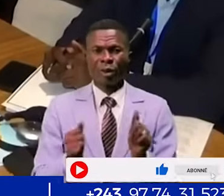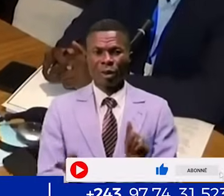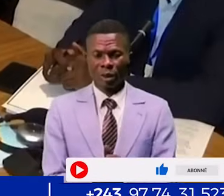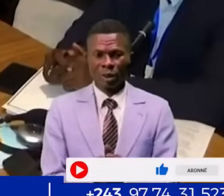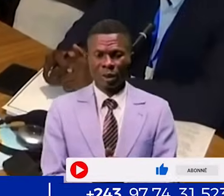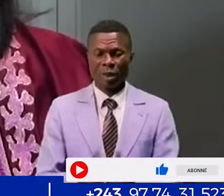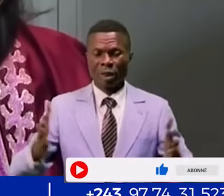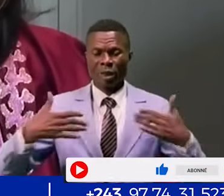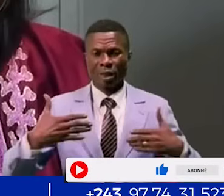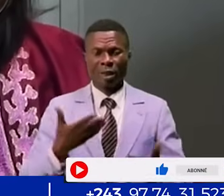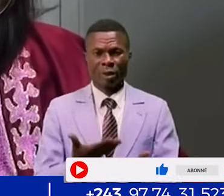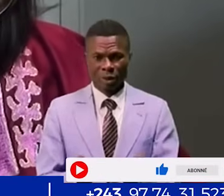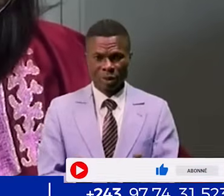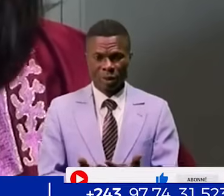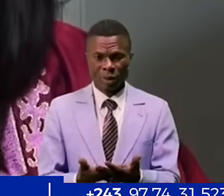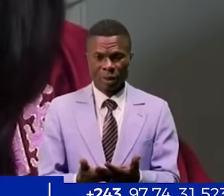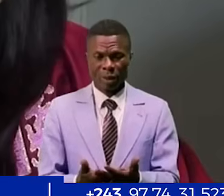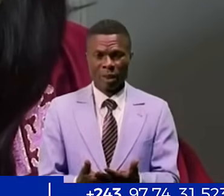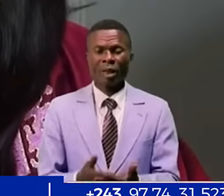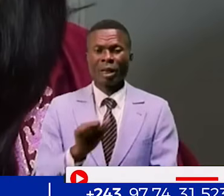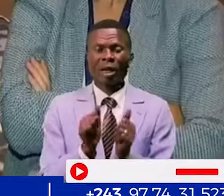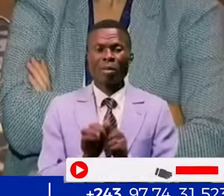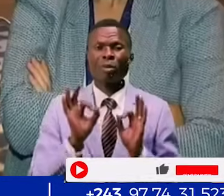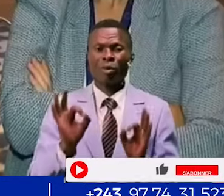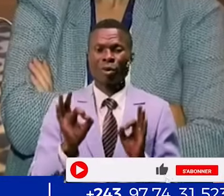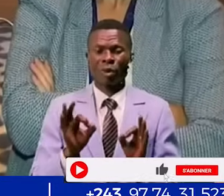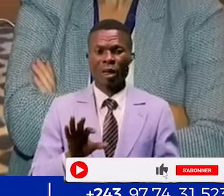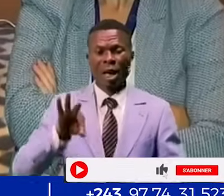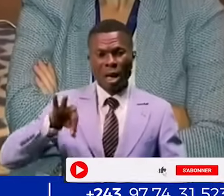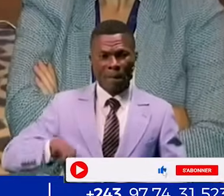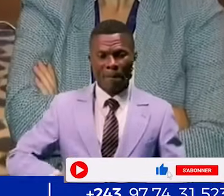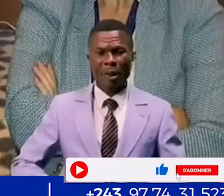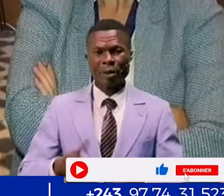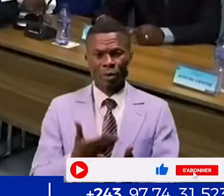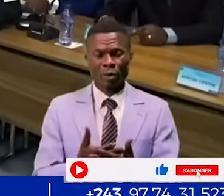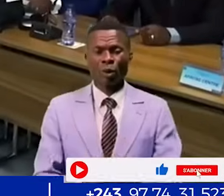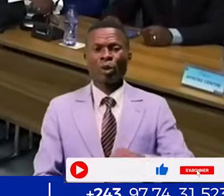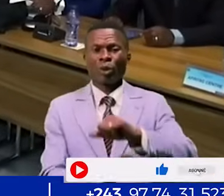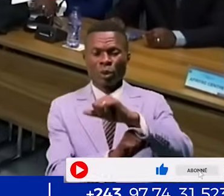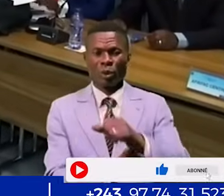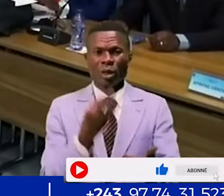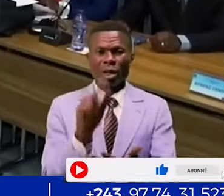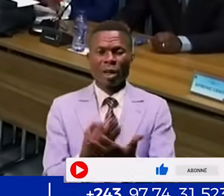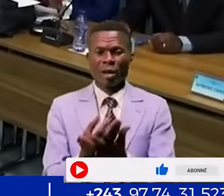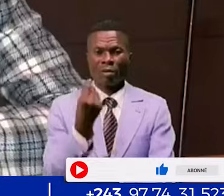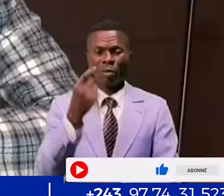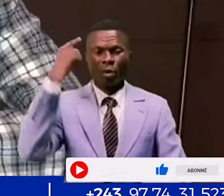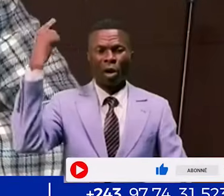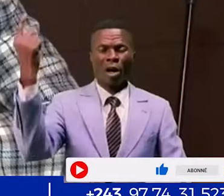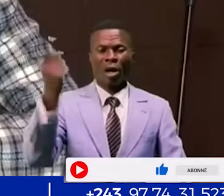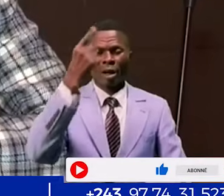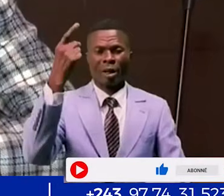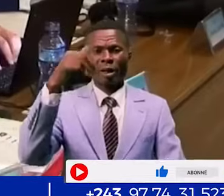le réchauffement climatique. Une nouvelle thématique bénéficie désormais de l'appui du Fonds monétaire international